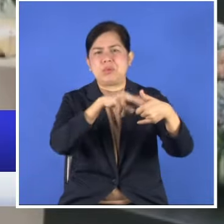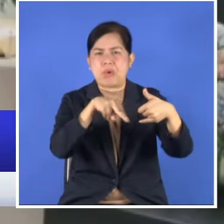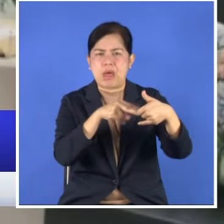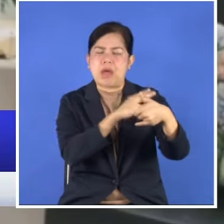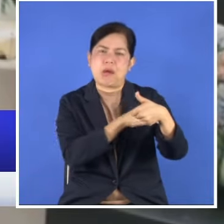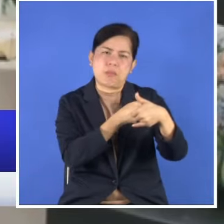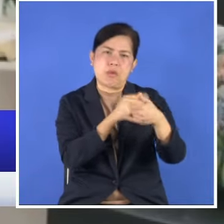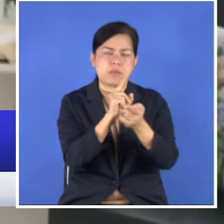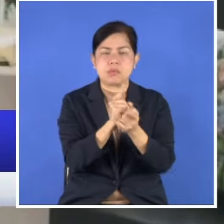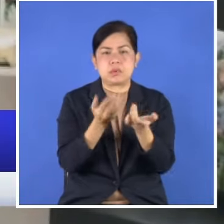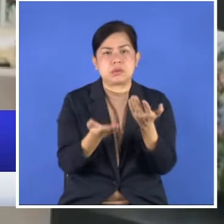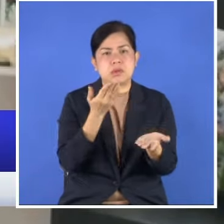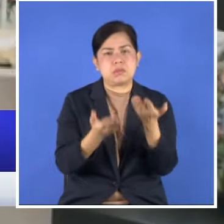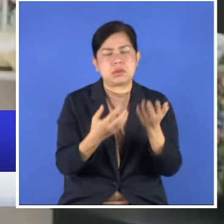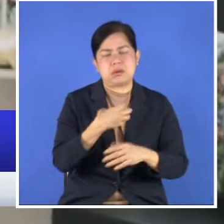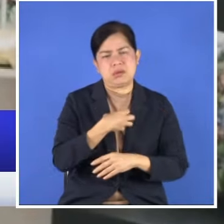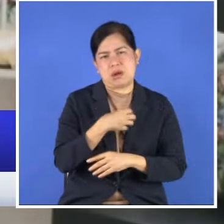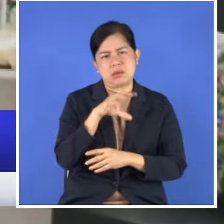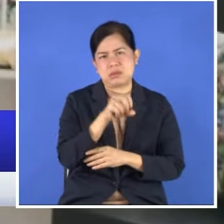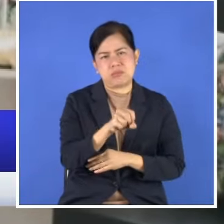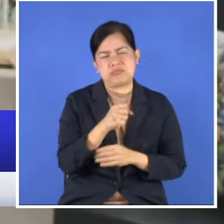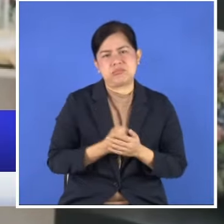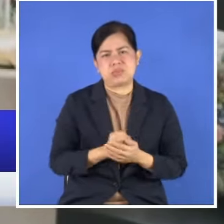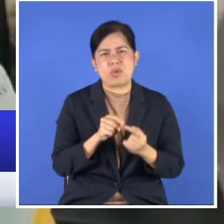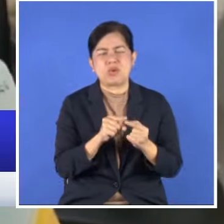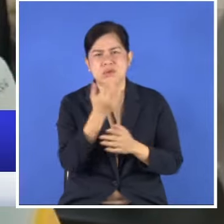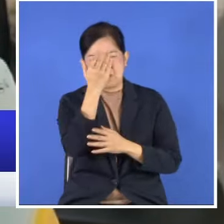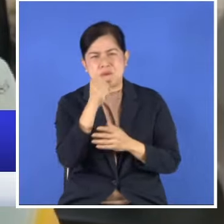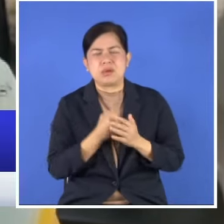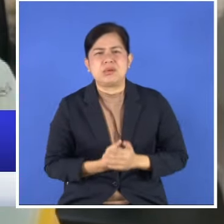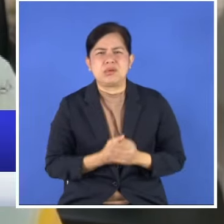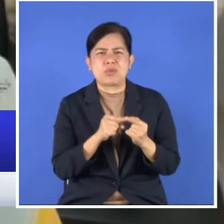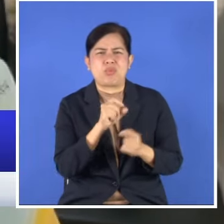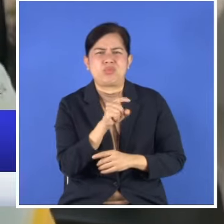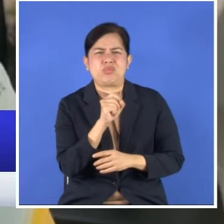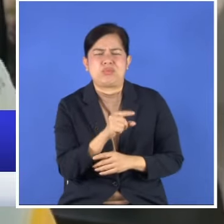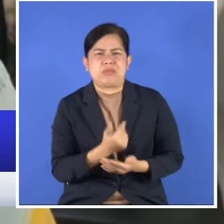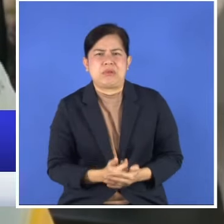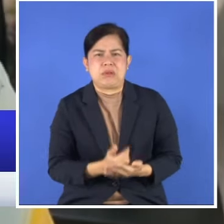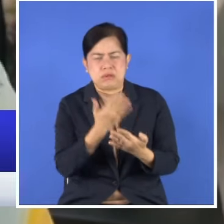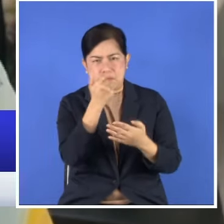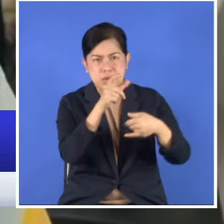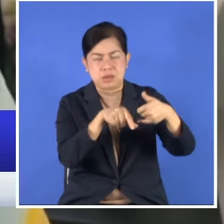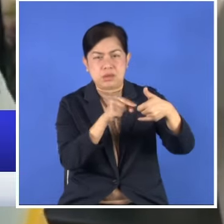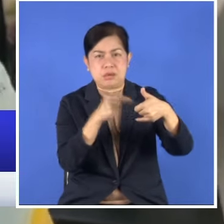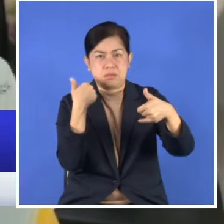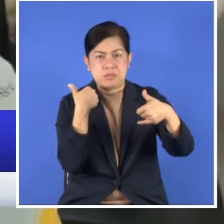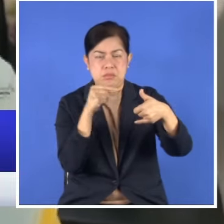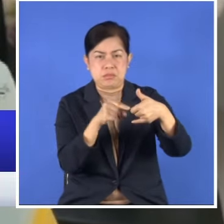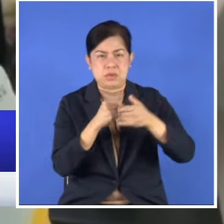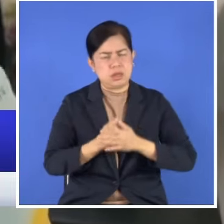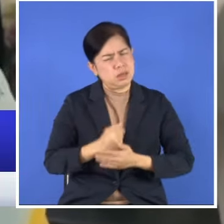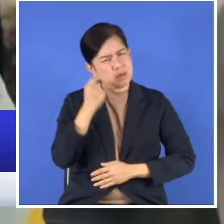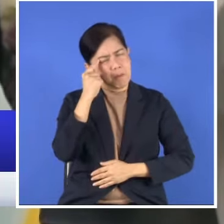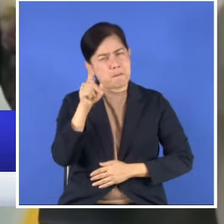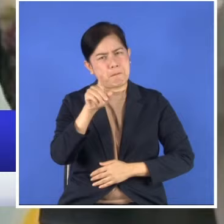องรีบเร่งให้มันจบให้ได้อะค่ะเพราะรอบนี้เป็นรอบที่2แล้วแล้วเขาเข้ามาในลักษณะนี้มันต้องผสมต่ออย่างอื่นด้วยหรือเขามีความ